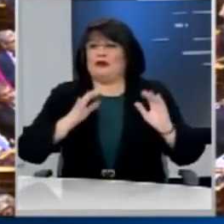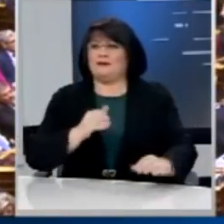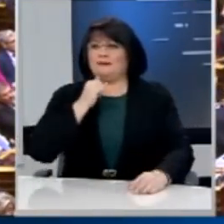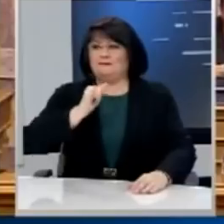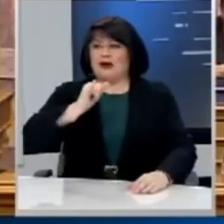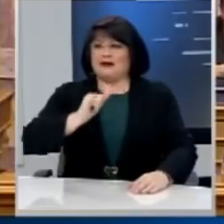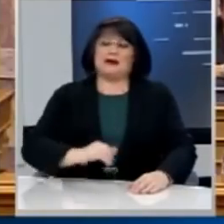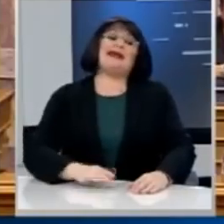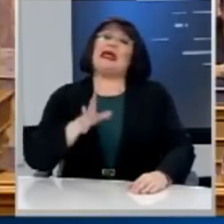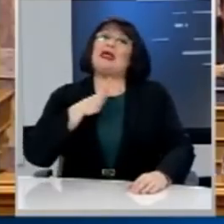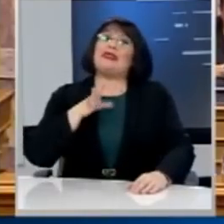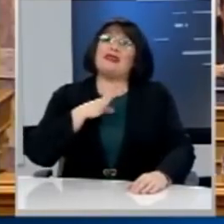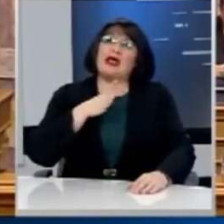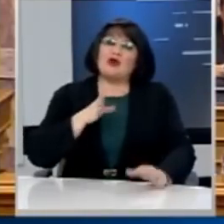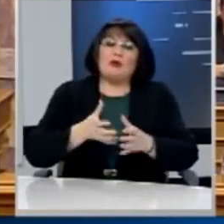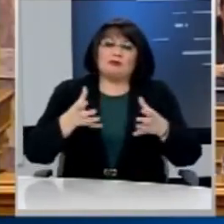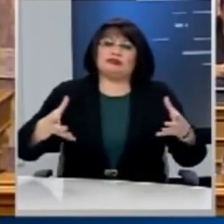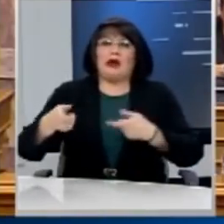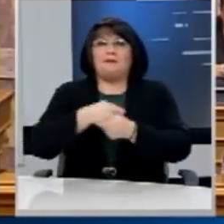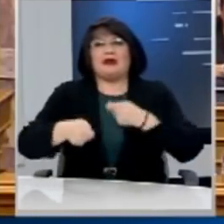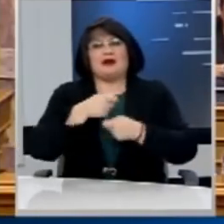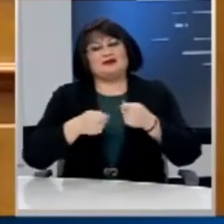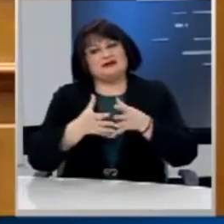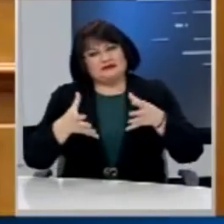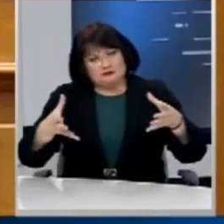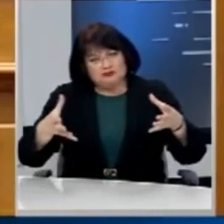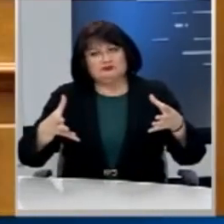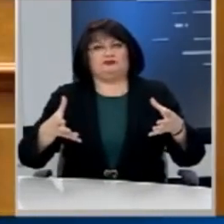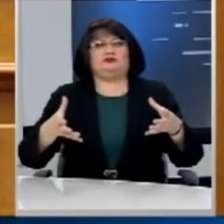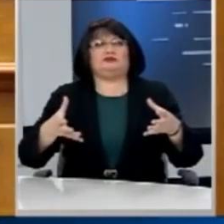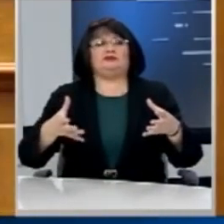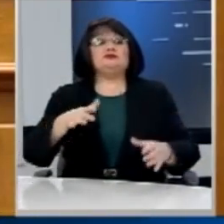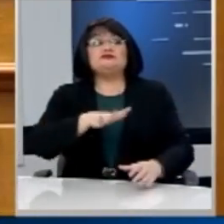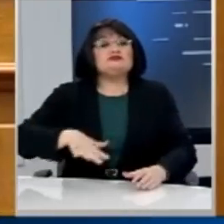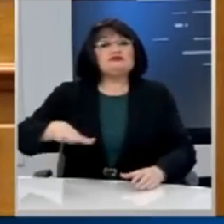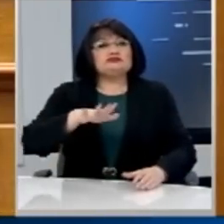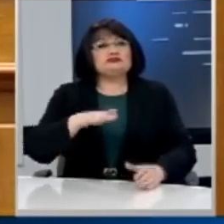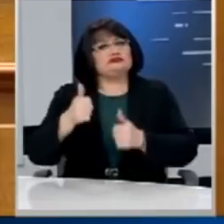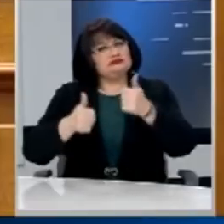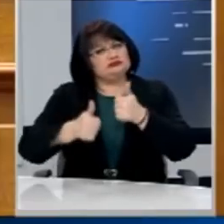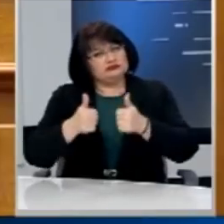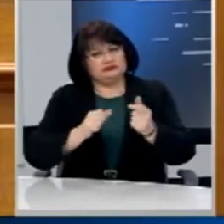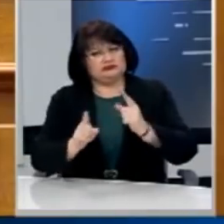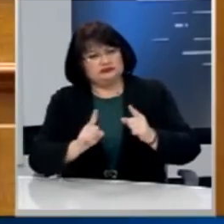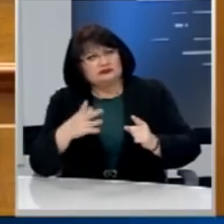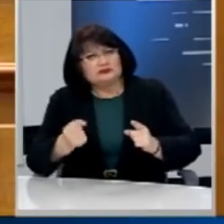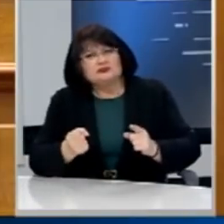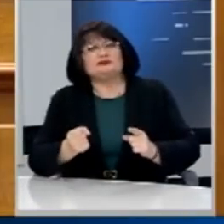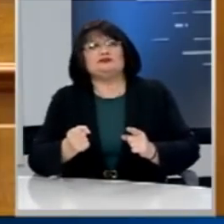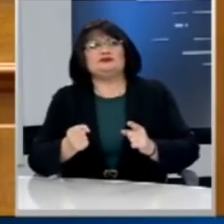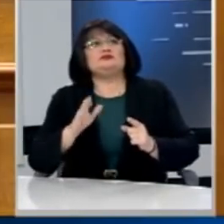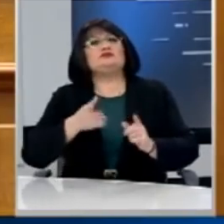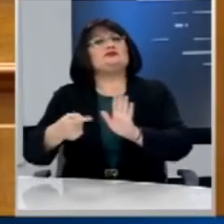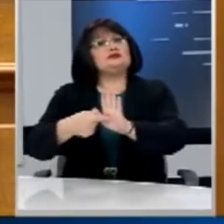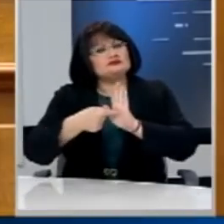Και θέλουμε να μεγαλώνουν μέσα σε ένα πλαίσιο ανταγωνισμού το οποίο